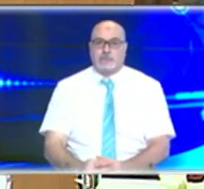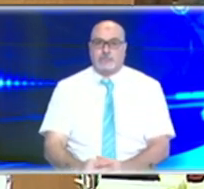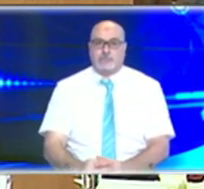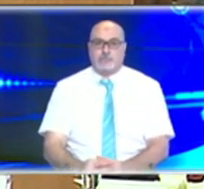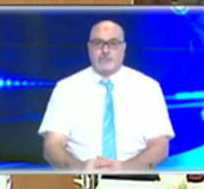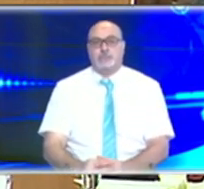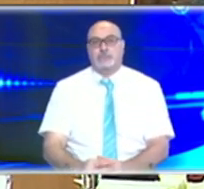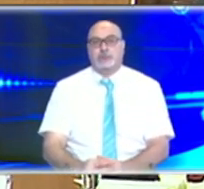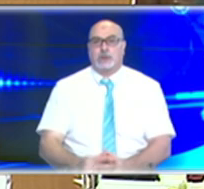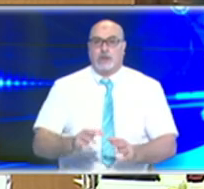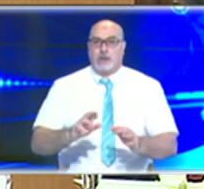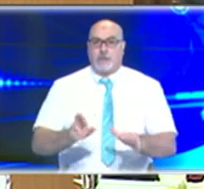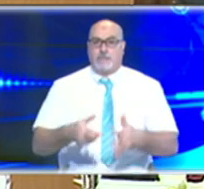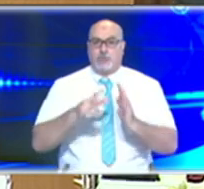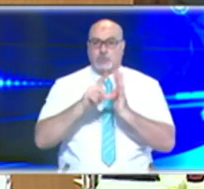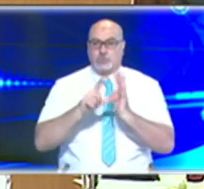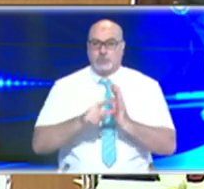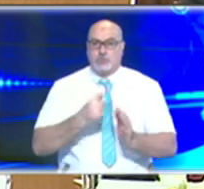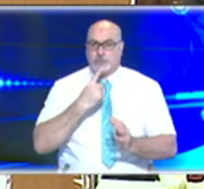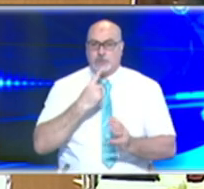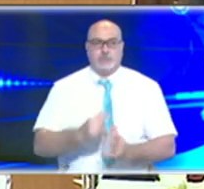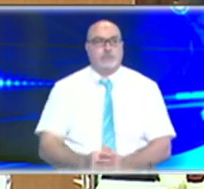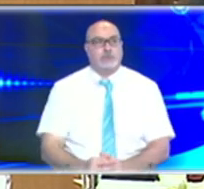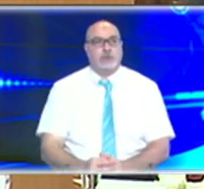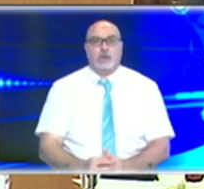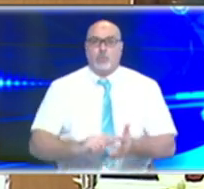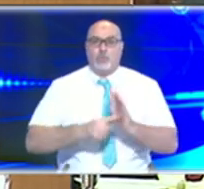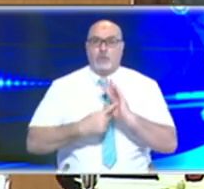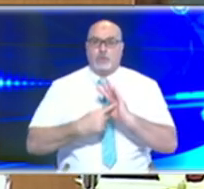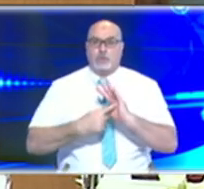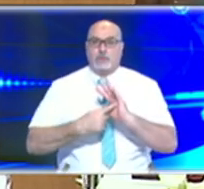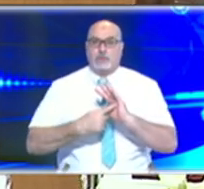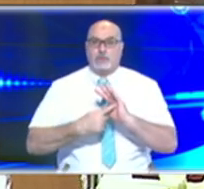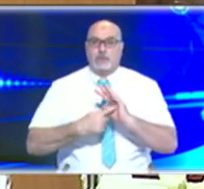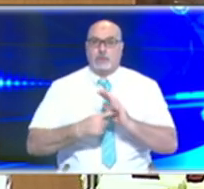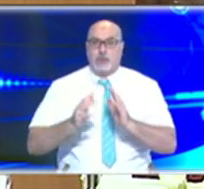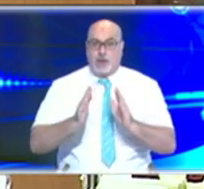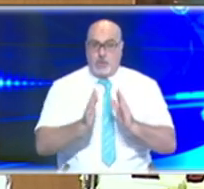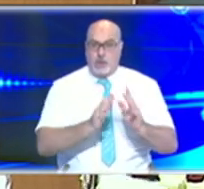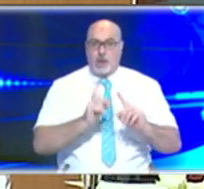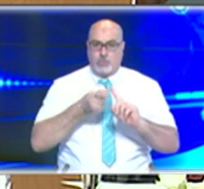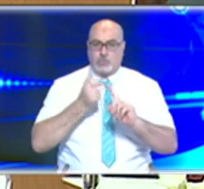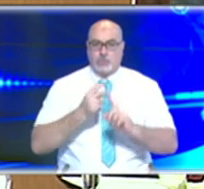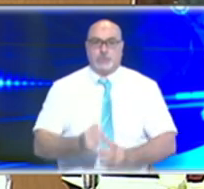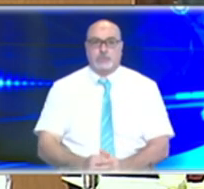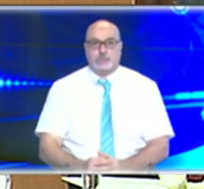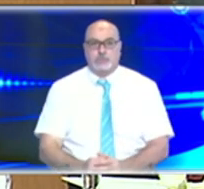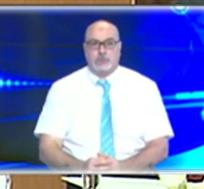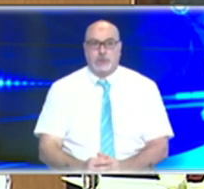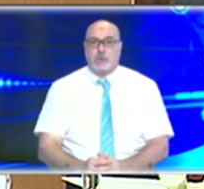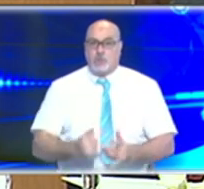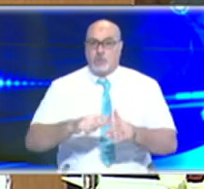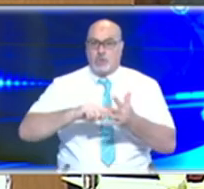إن تعديل الدستور هو كذلك محطة جد هامة بل